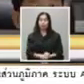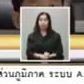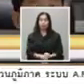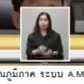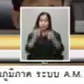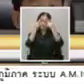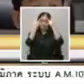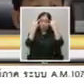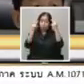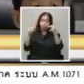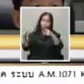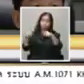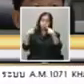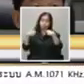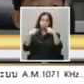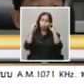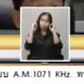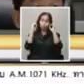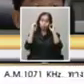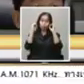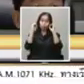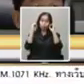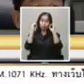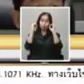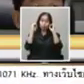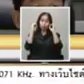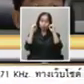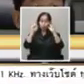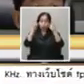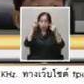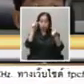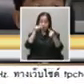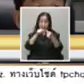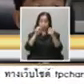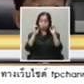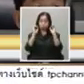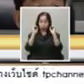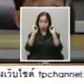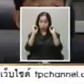กไม่เคยตอบคำถามเรื่องถวายสัตว์เลย